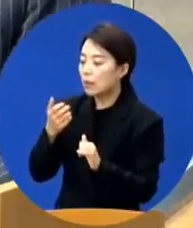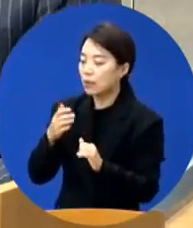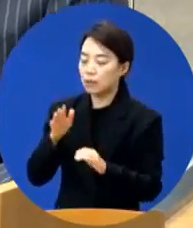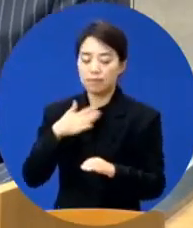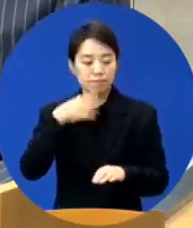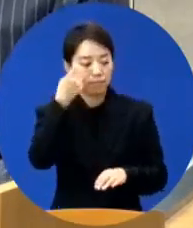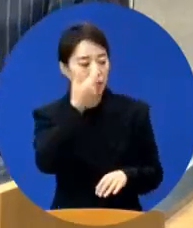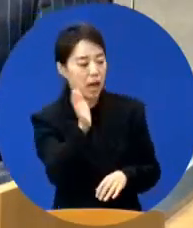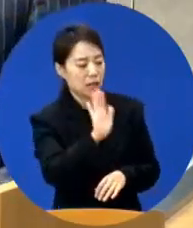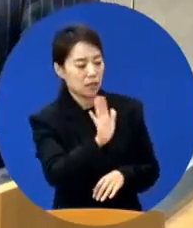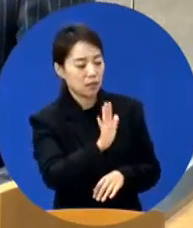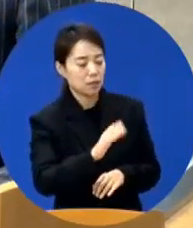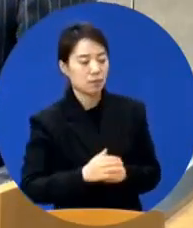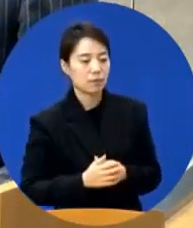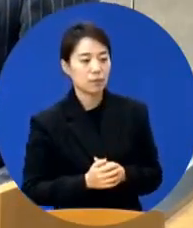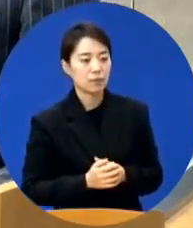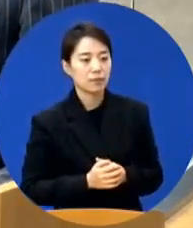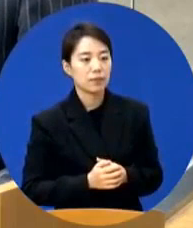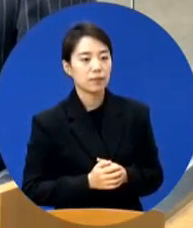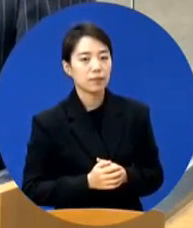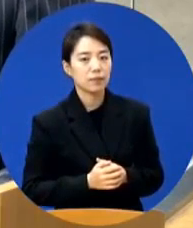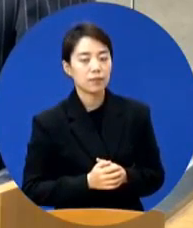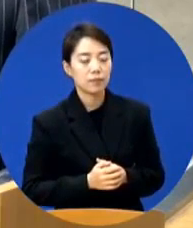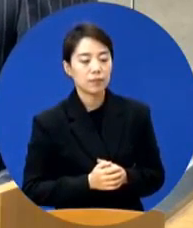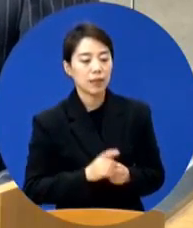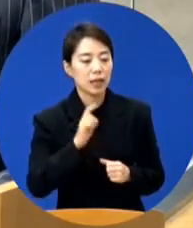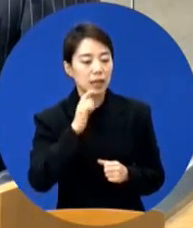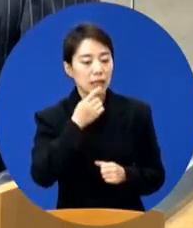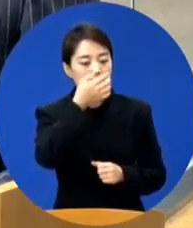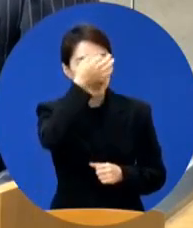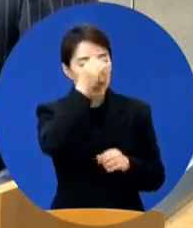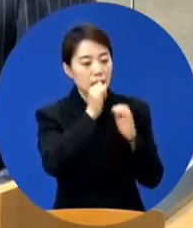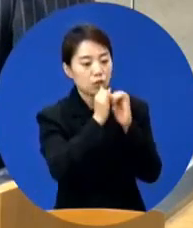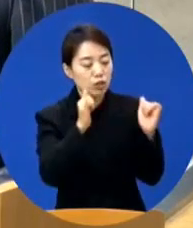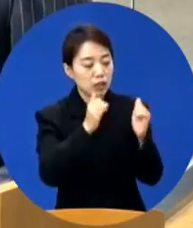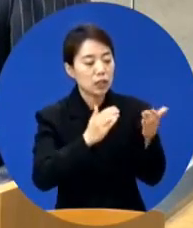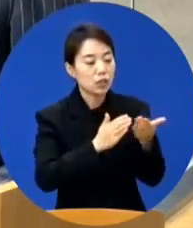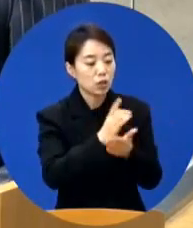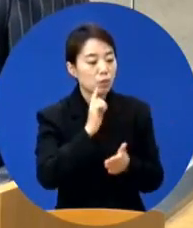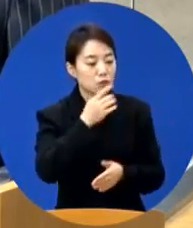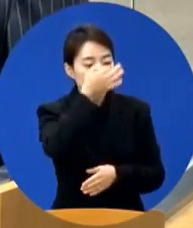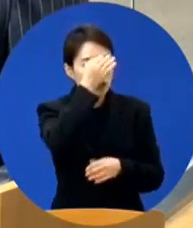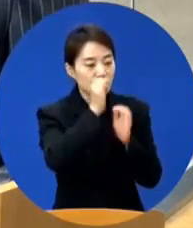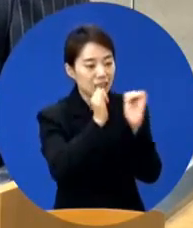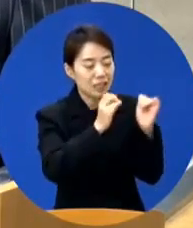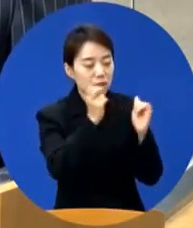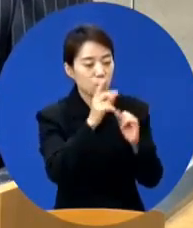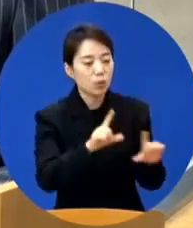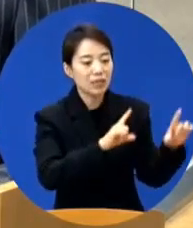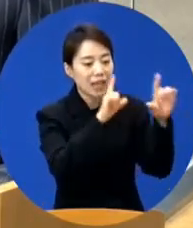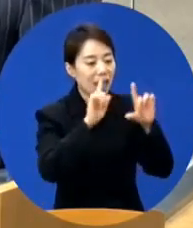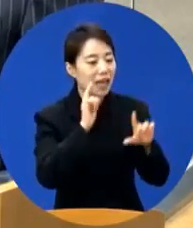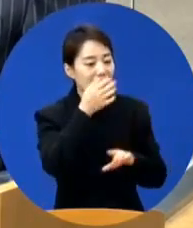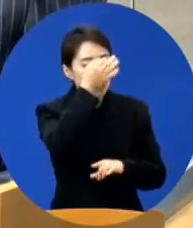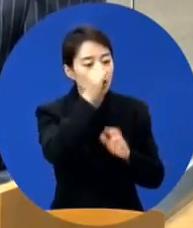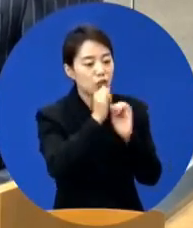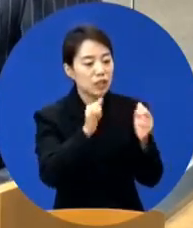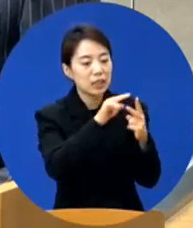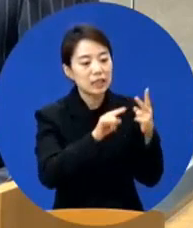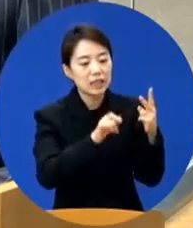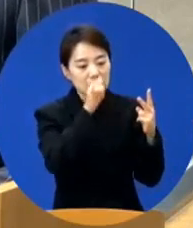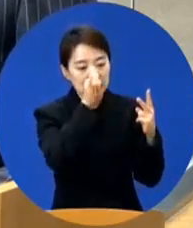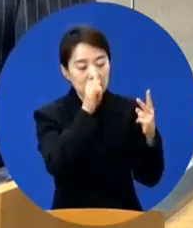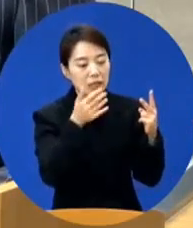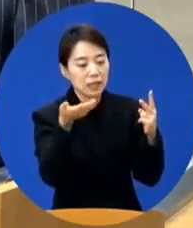드렸습니다. 자, 예술인은 그 전문 예술인과 이제 생활 예술인이지 않습니까? 그런데 우리가